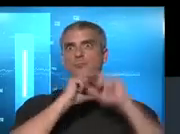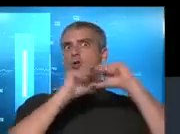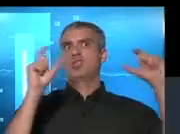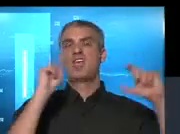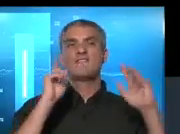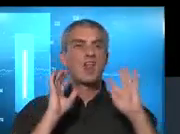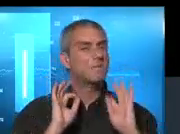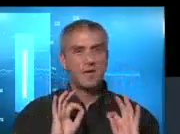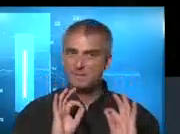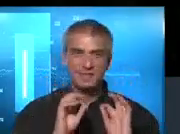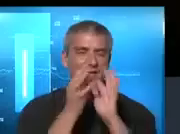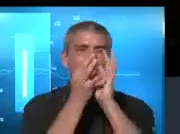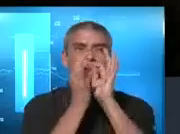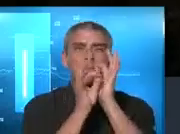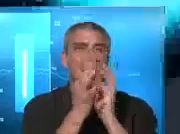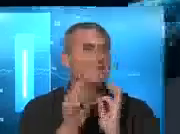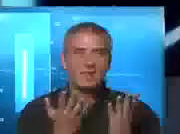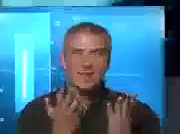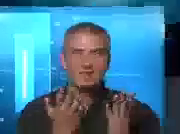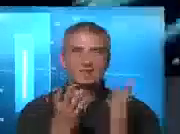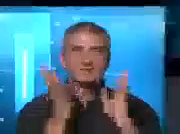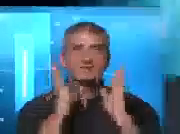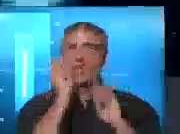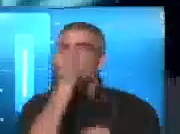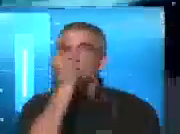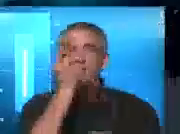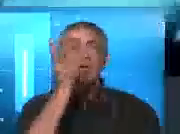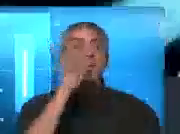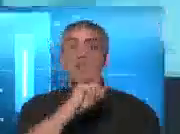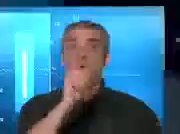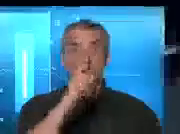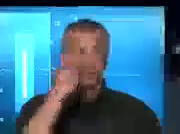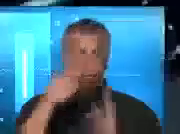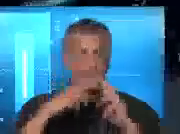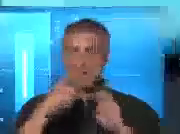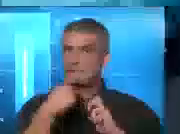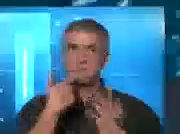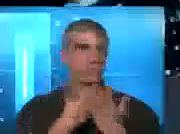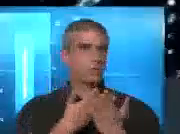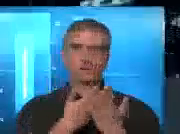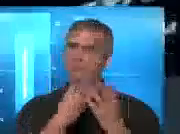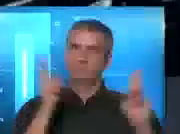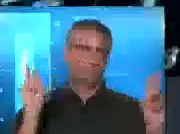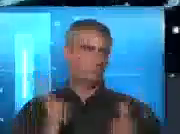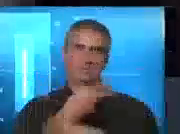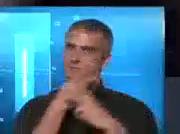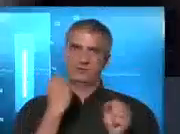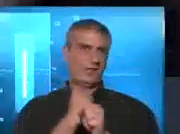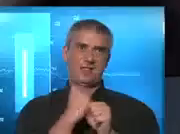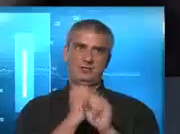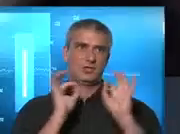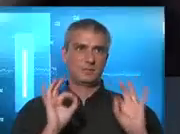אבל האמת נמצאת בפרטים הקטנים. עד כדי כך קטנים שאפילו אלה שמאחורי המחקר מודים זה בלתי אפשרי.